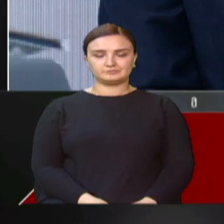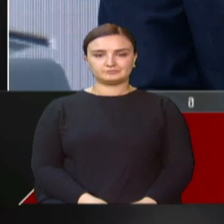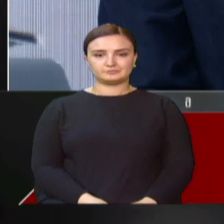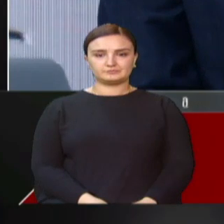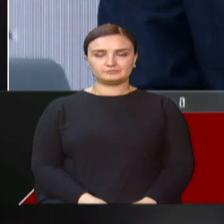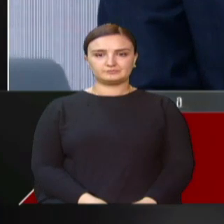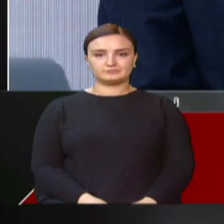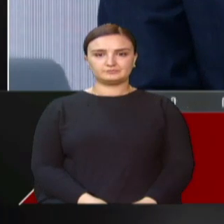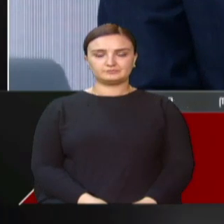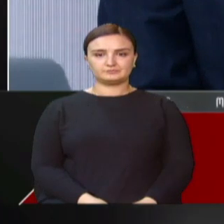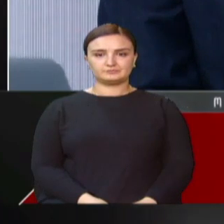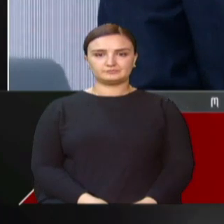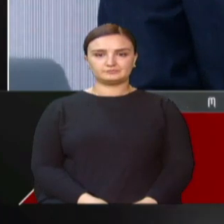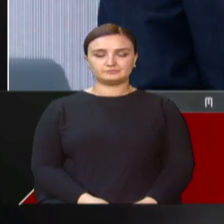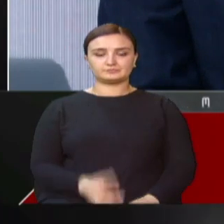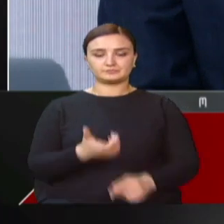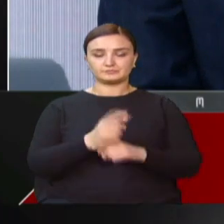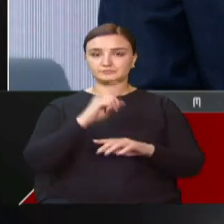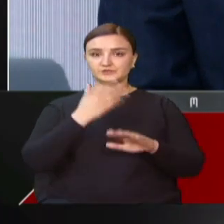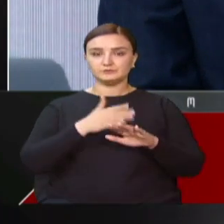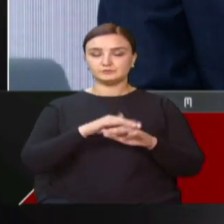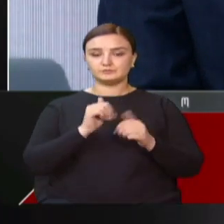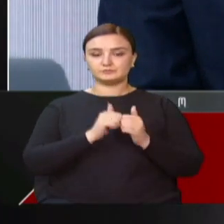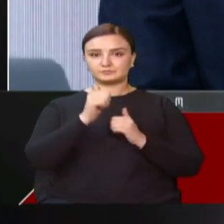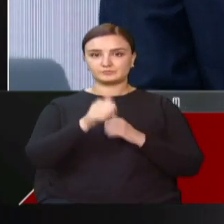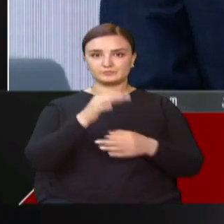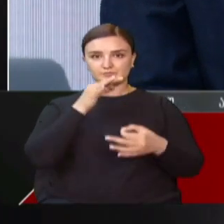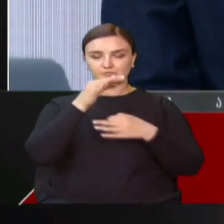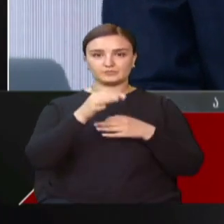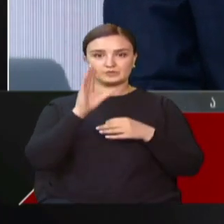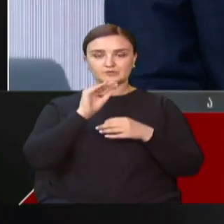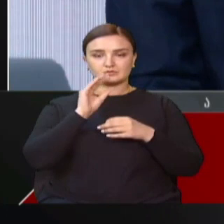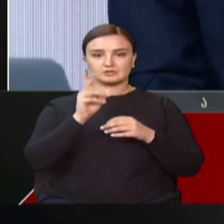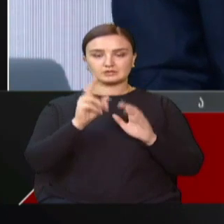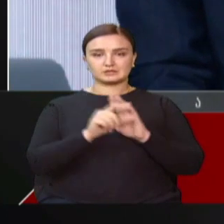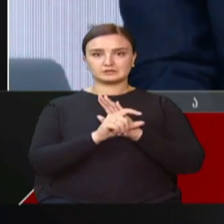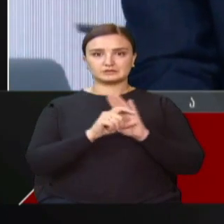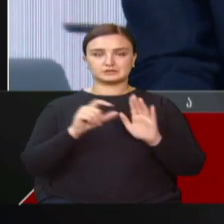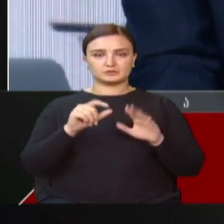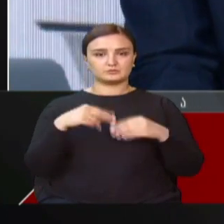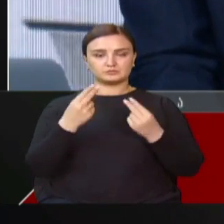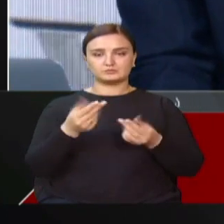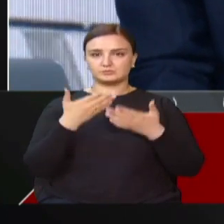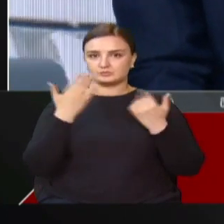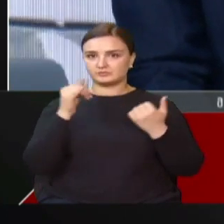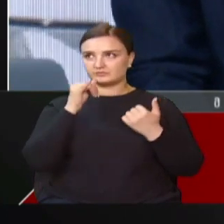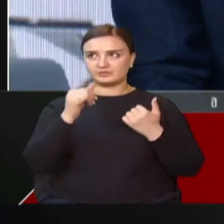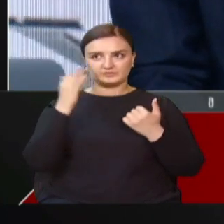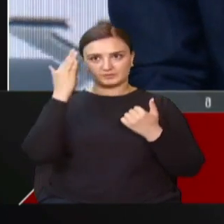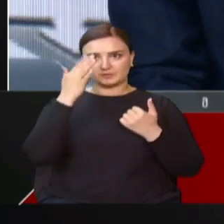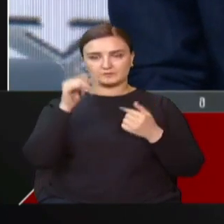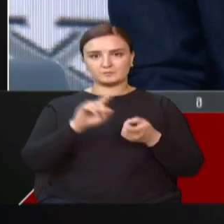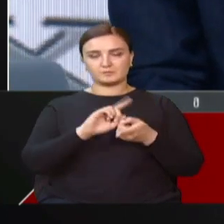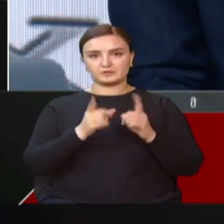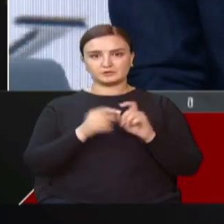ეცი ძალიან რთულია პროგნოზირება. მაგალითად, როდესაც არ მოქცეს კანდიდატის სტატუსი, ვერ ვიფიქრებით, რომ ამას შეეძლო